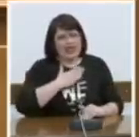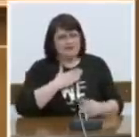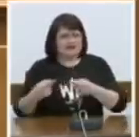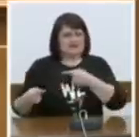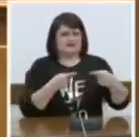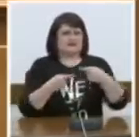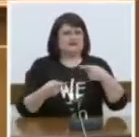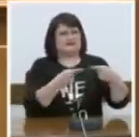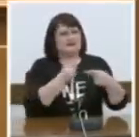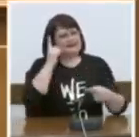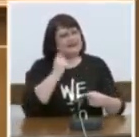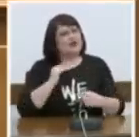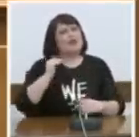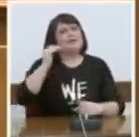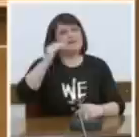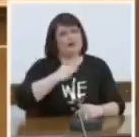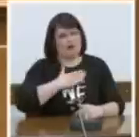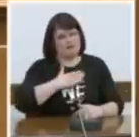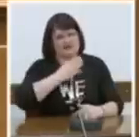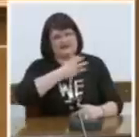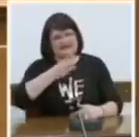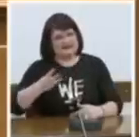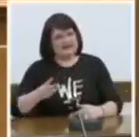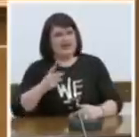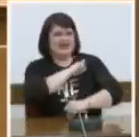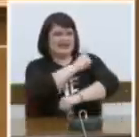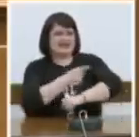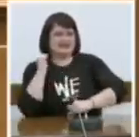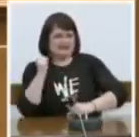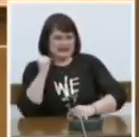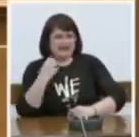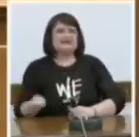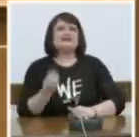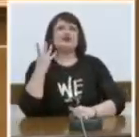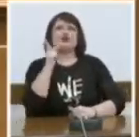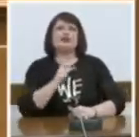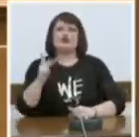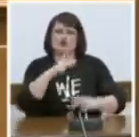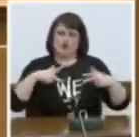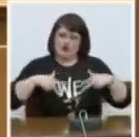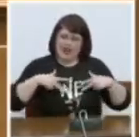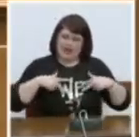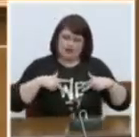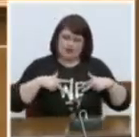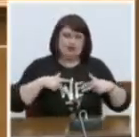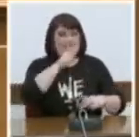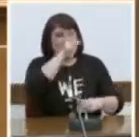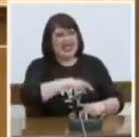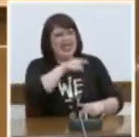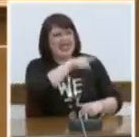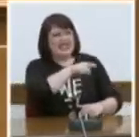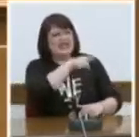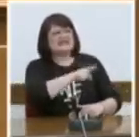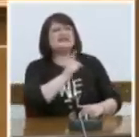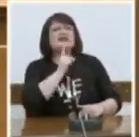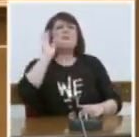θητεία. Εμείς είμαστε με μια ισχυρή σύγχρονη πολιτεία με κοινωνικό κράτος και εσείς είστε με ένα far west με αποθέωση